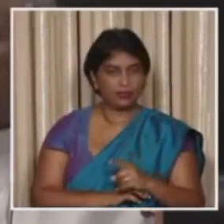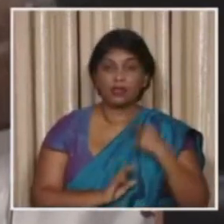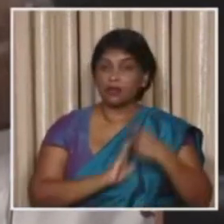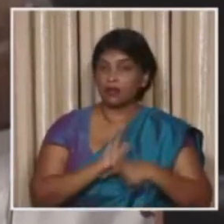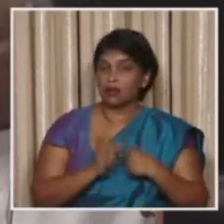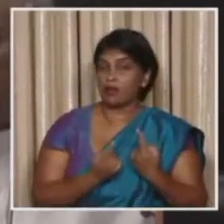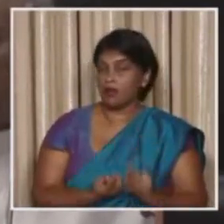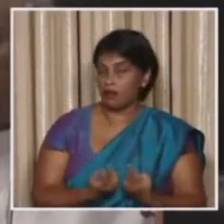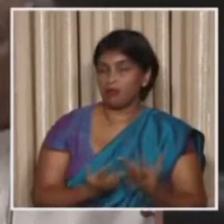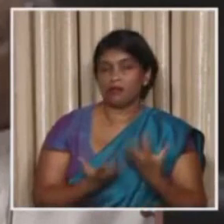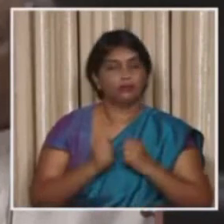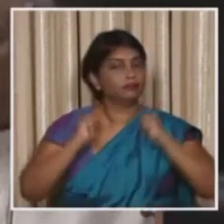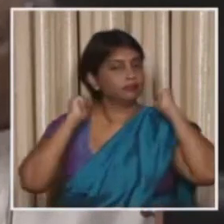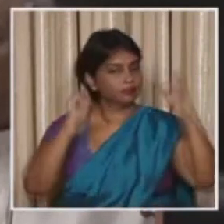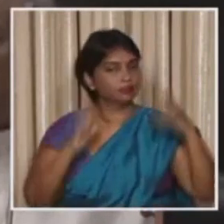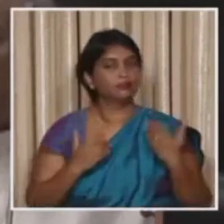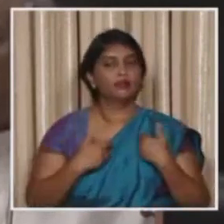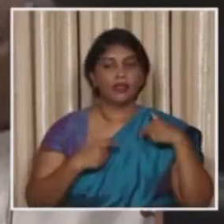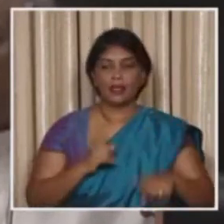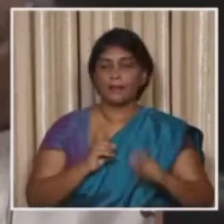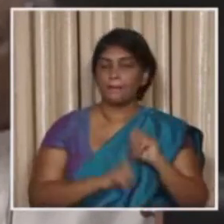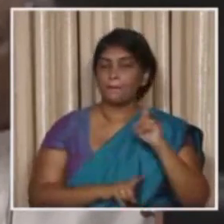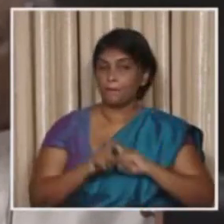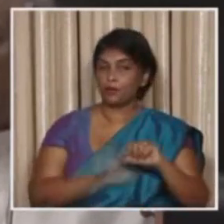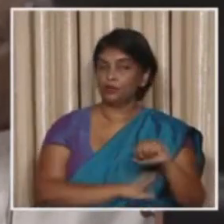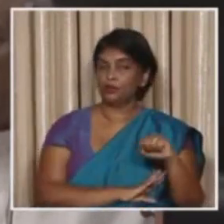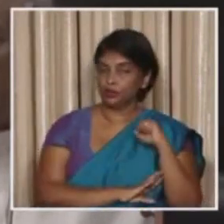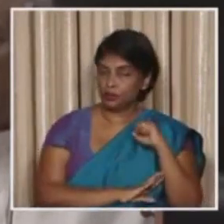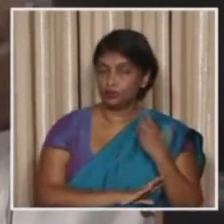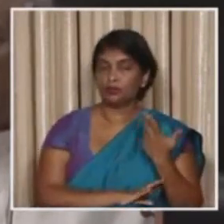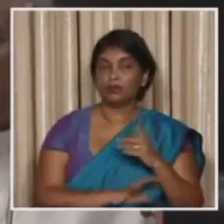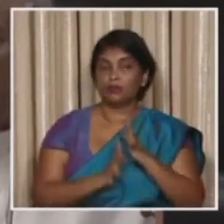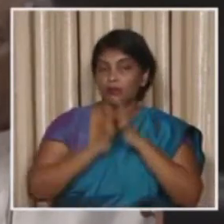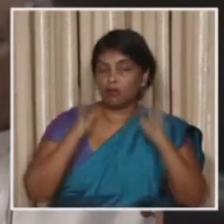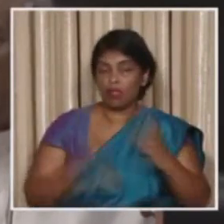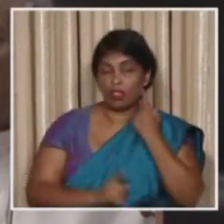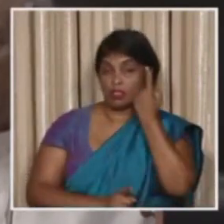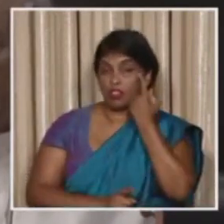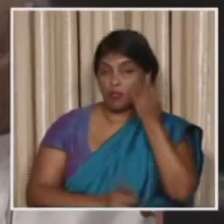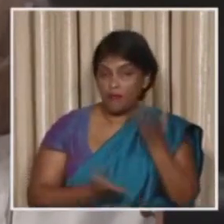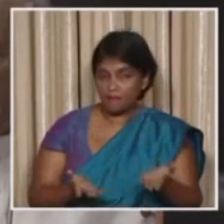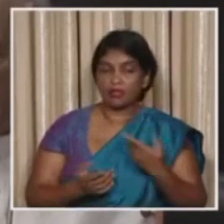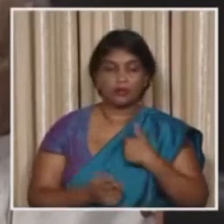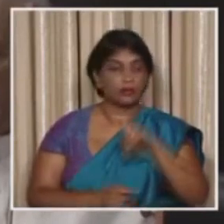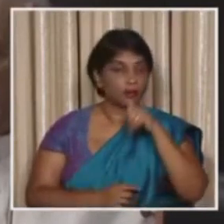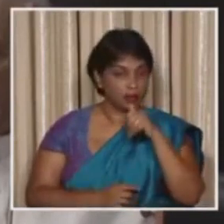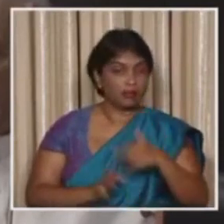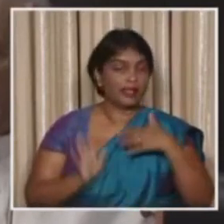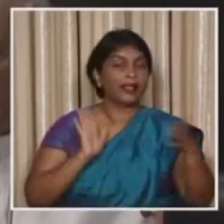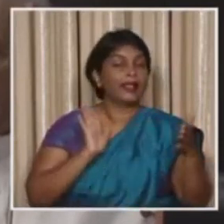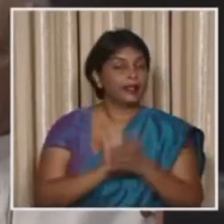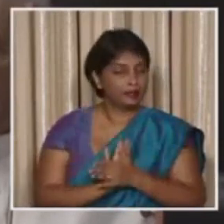රටේ අවශ්‍යතාවයක් සාර්ථක ගැනීමට මේ පාර්ලිමේන්තුවේ ශක්තිය මෙන්ම පුළුල් දැනීමක් ඇති බව තහවුරු කරන්නට එක්වෙන